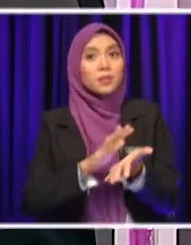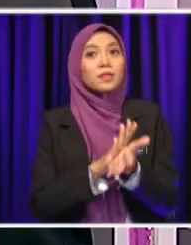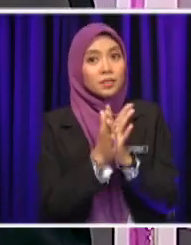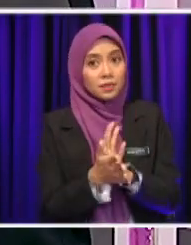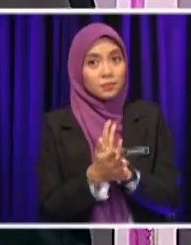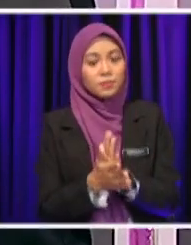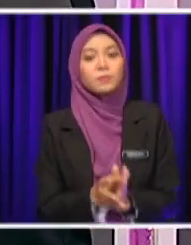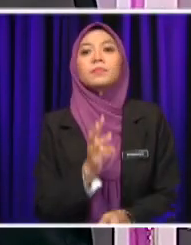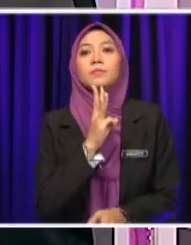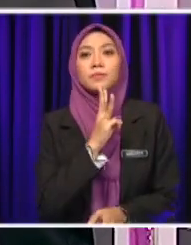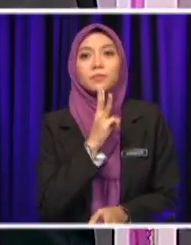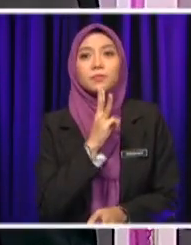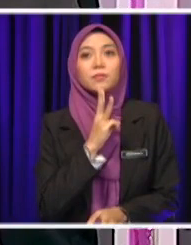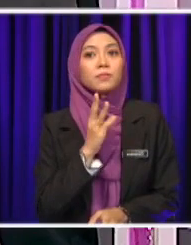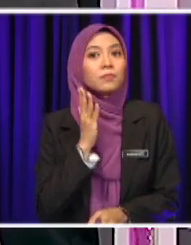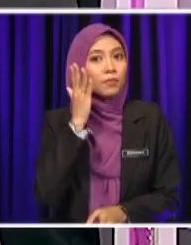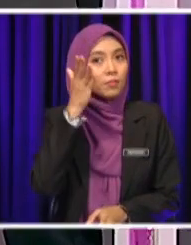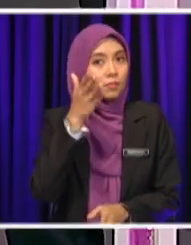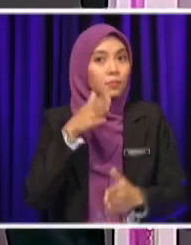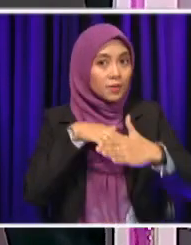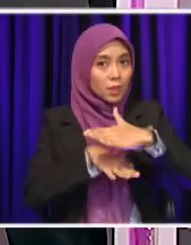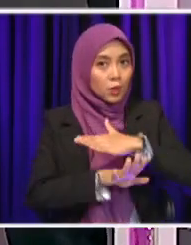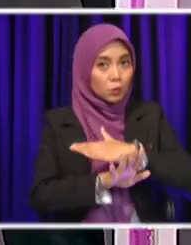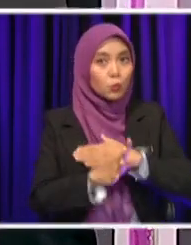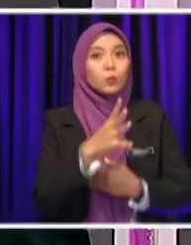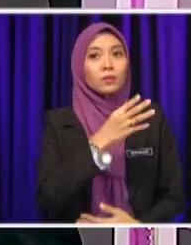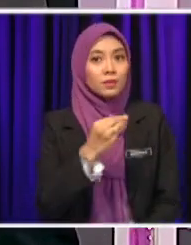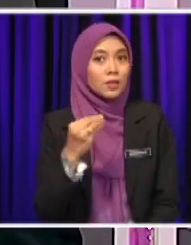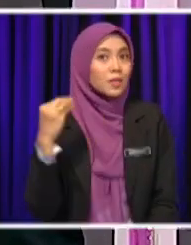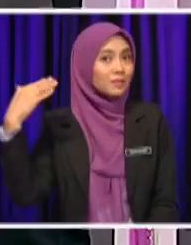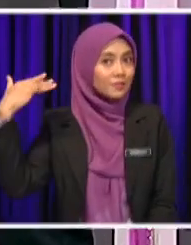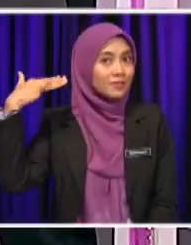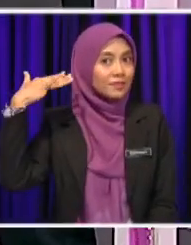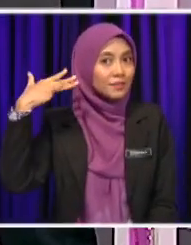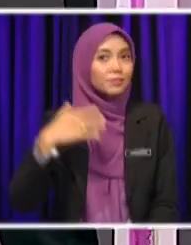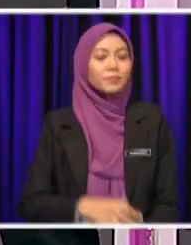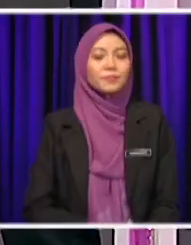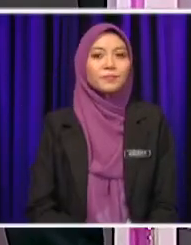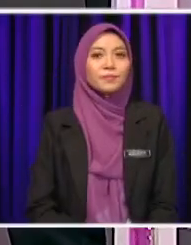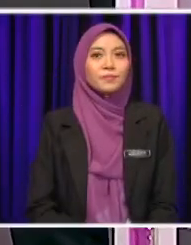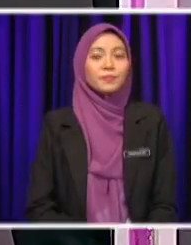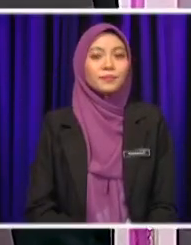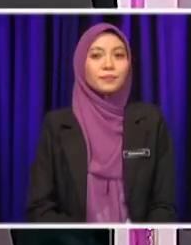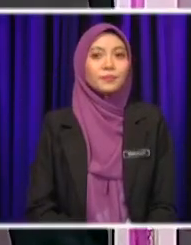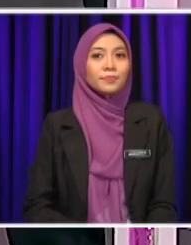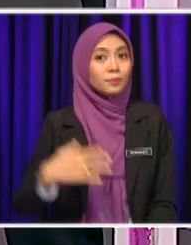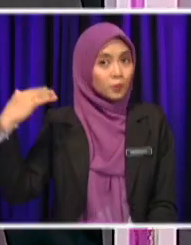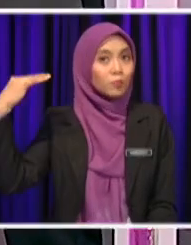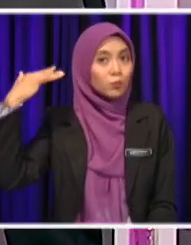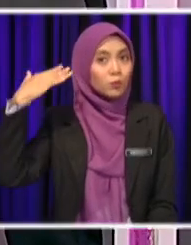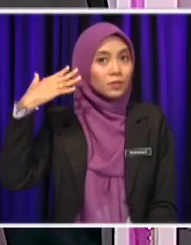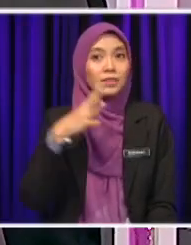masuk. Air akan masuk dan akan berbunyi. Bzzz. Ti, dia berbunyi kan? Dia akan berbunyi